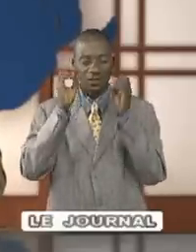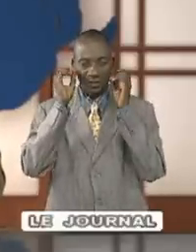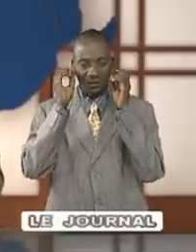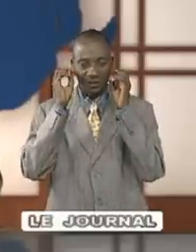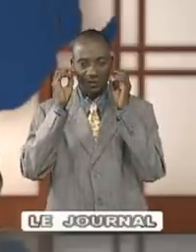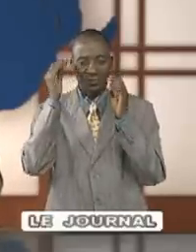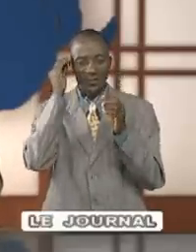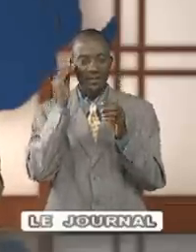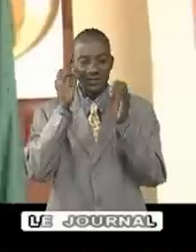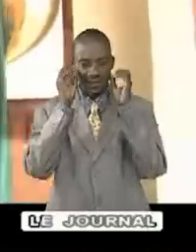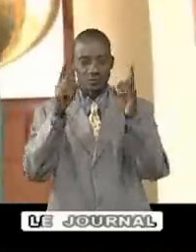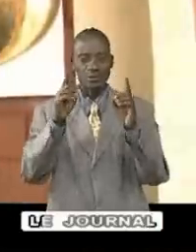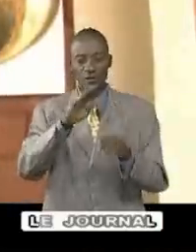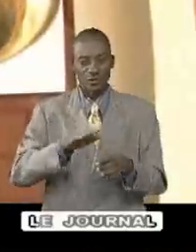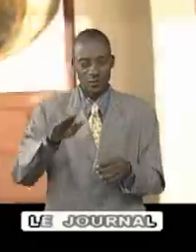Cana.